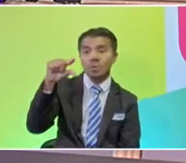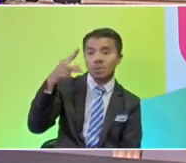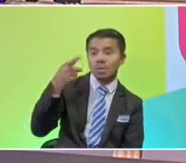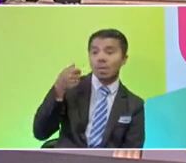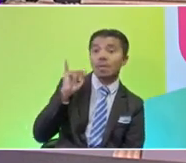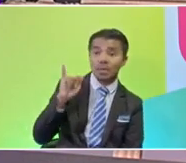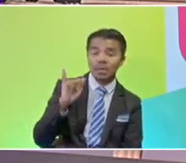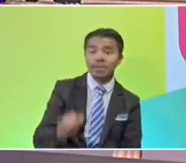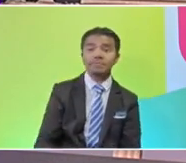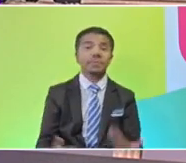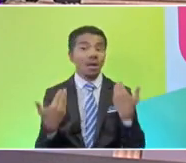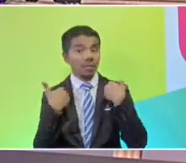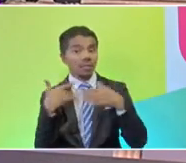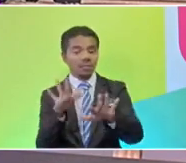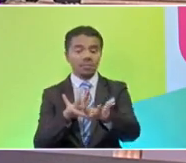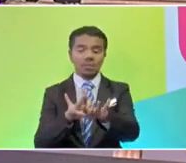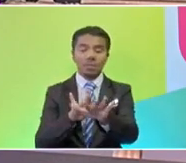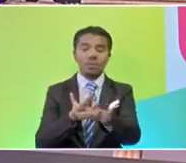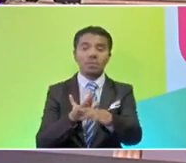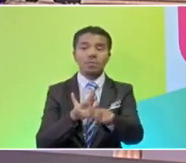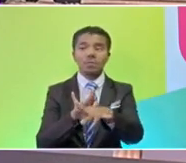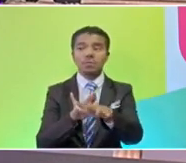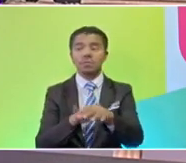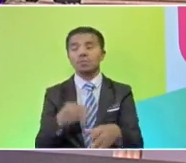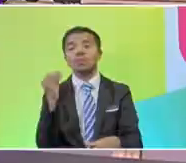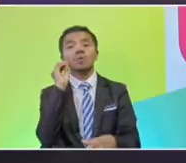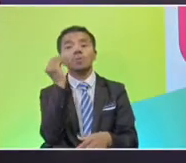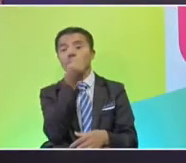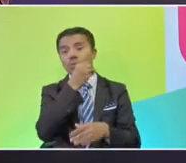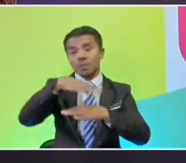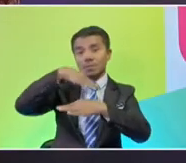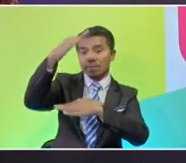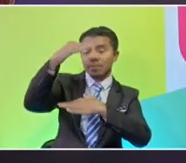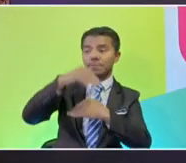daun di sini ada bunga di atas